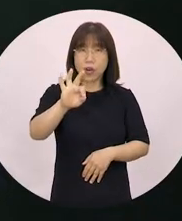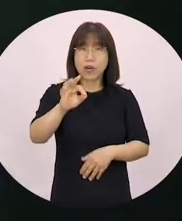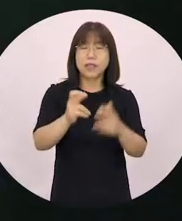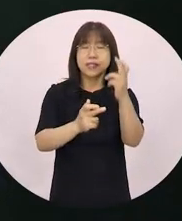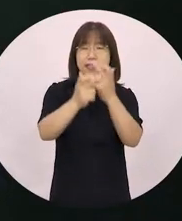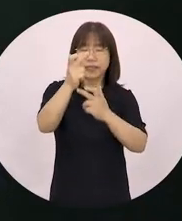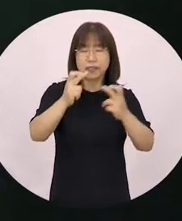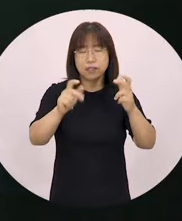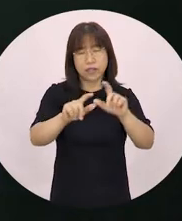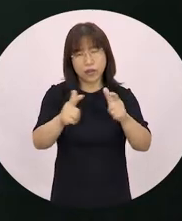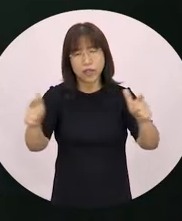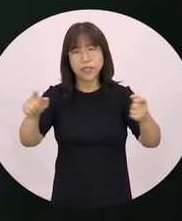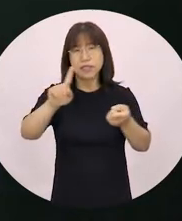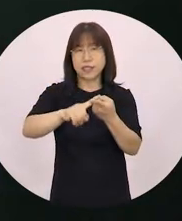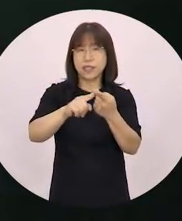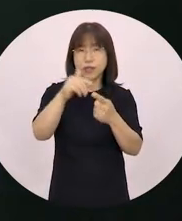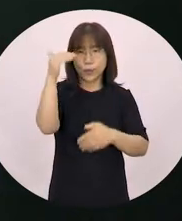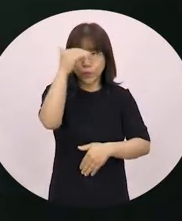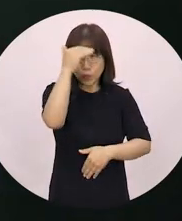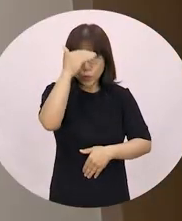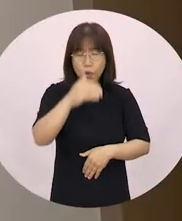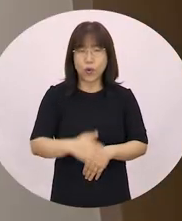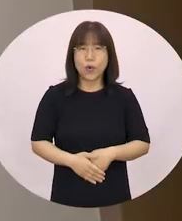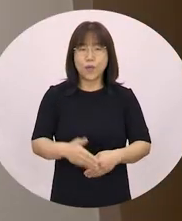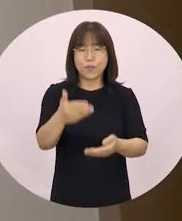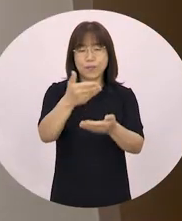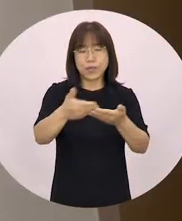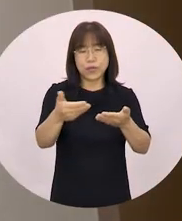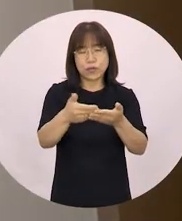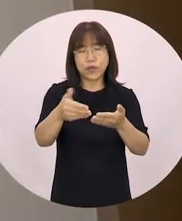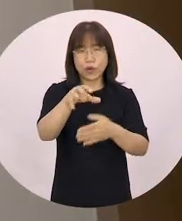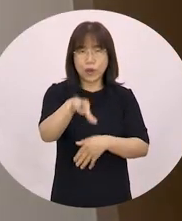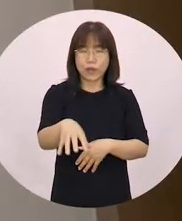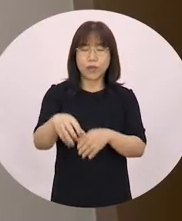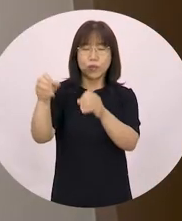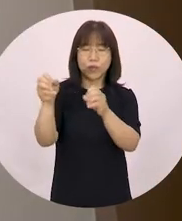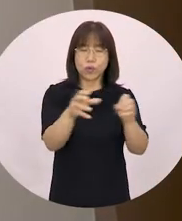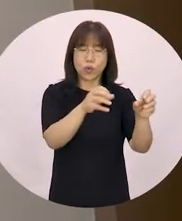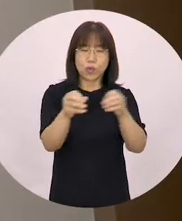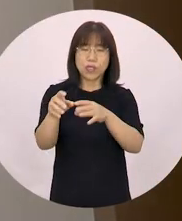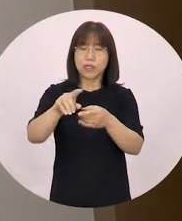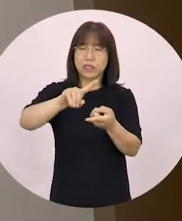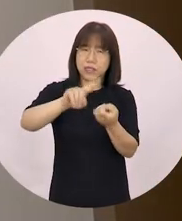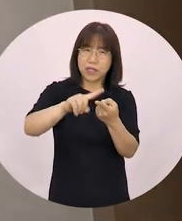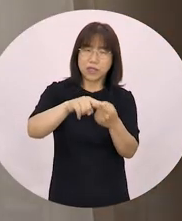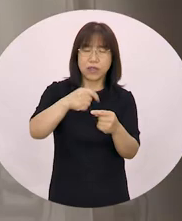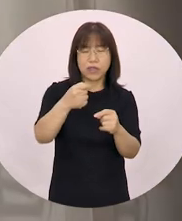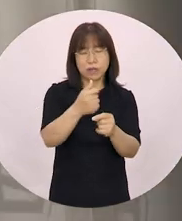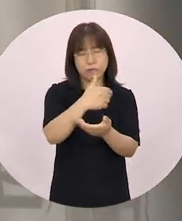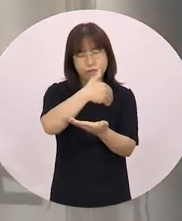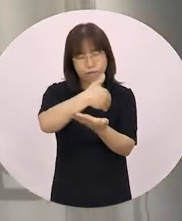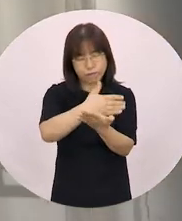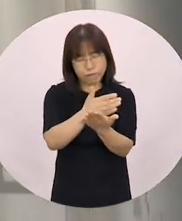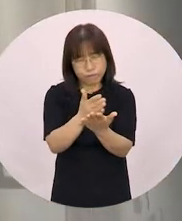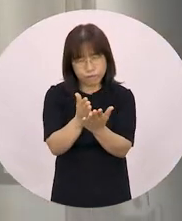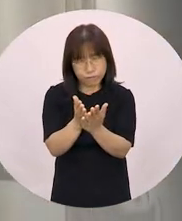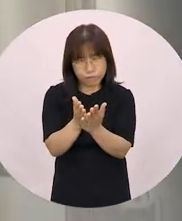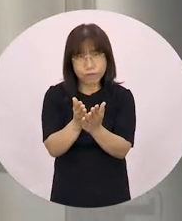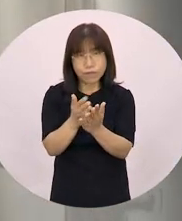온라인 입문특강 이 특별한 클래스, 미술관을 말하다 작가 토크 콘서트 등의 콘텐츠로 구성되어